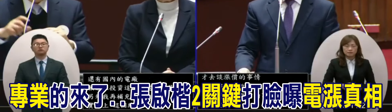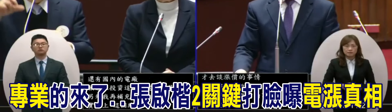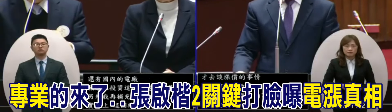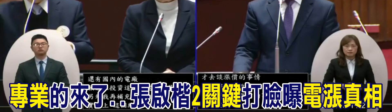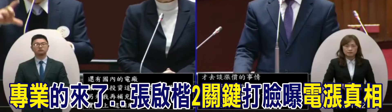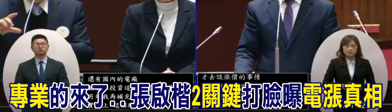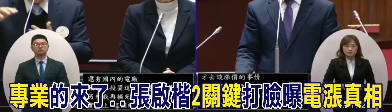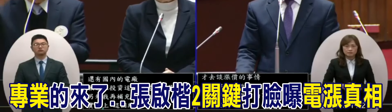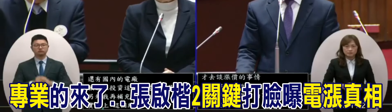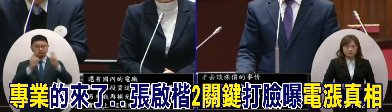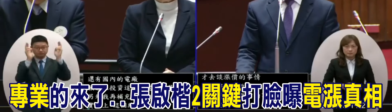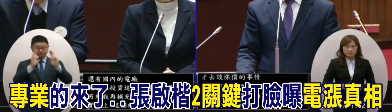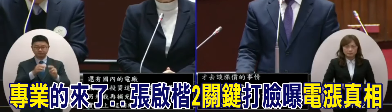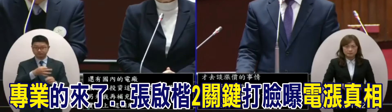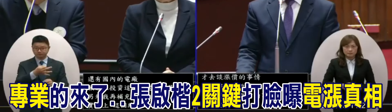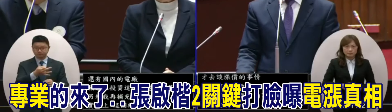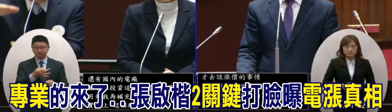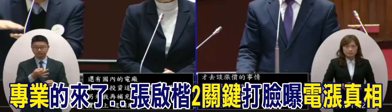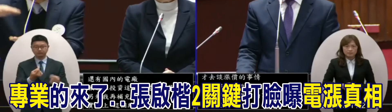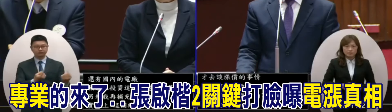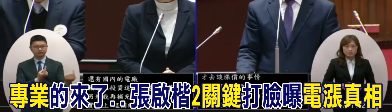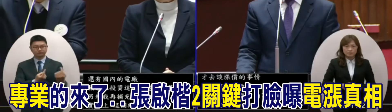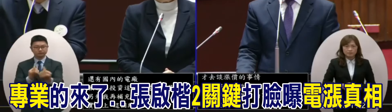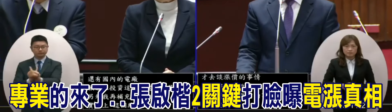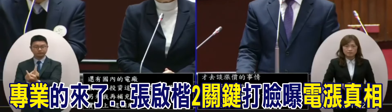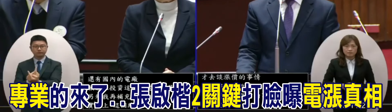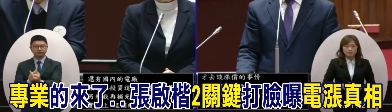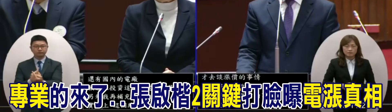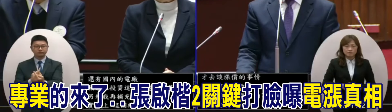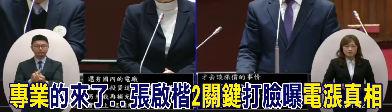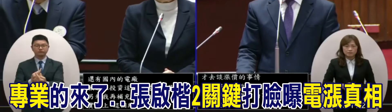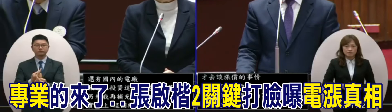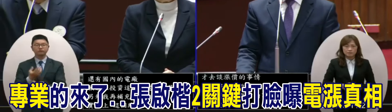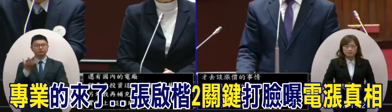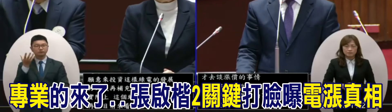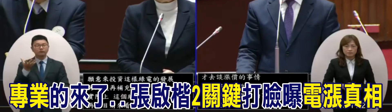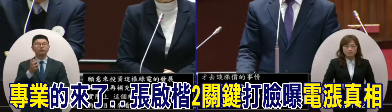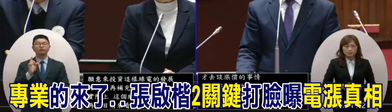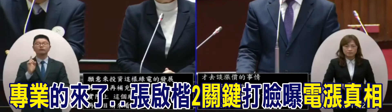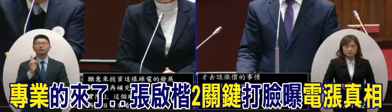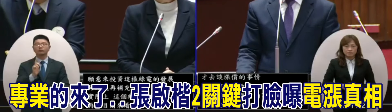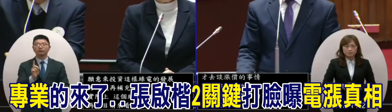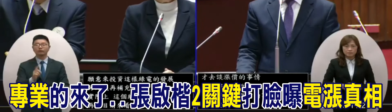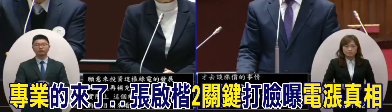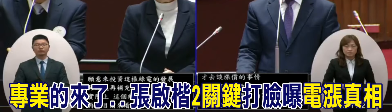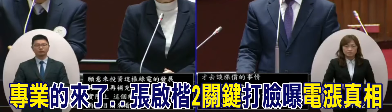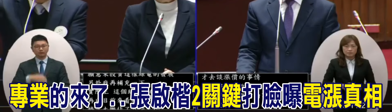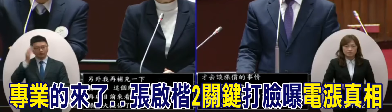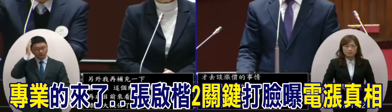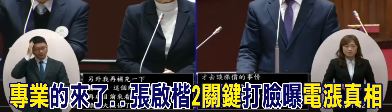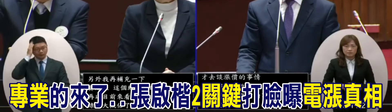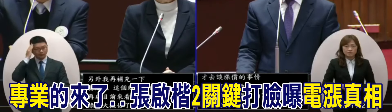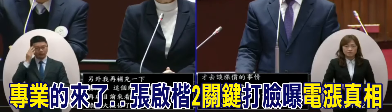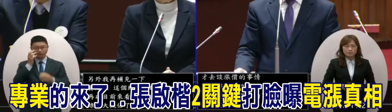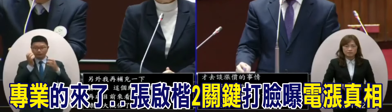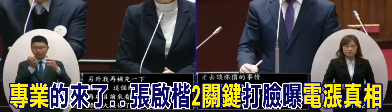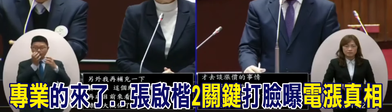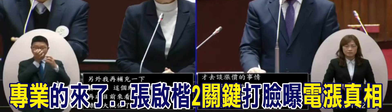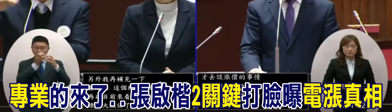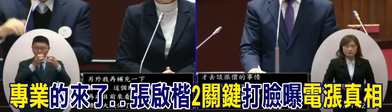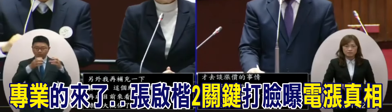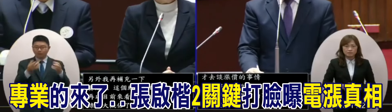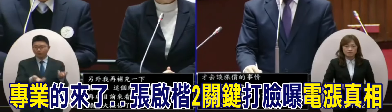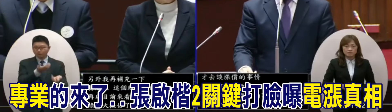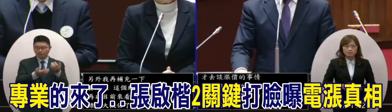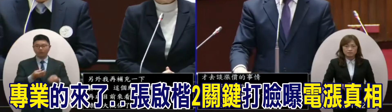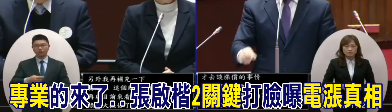于整个电价来看，还是所有的电都来自于这一个煤燃气跟燃煤的占比